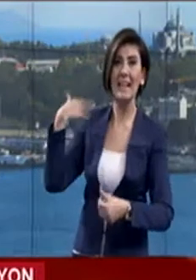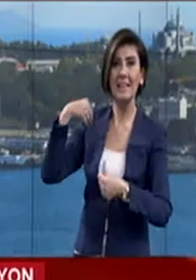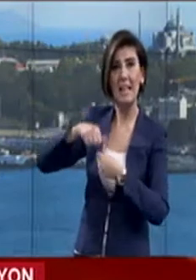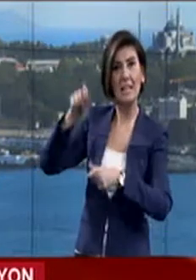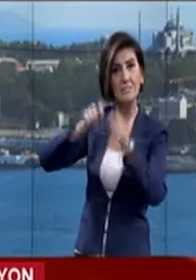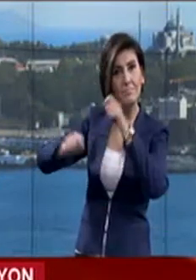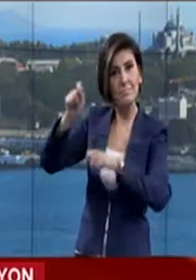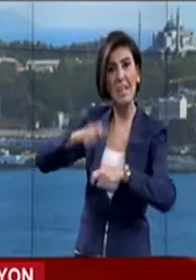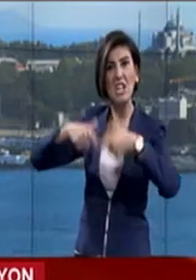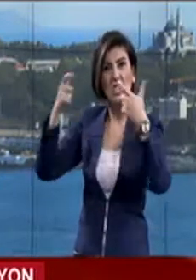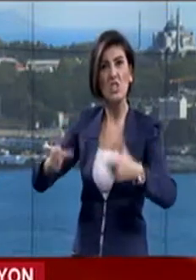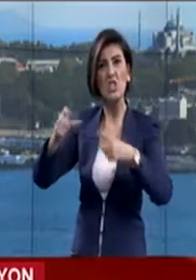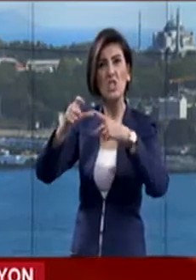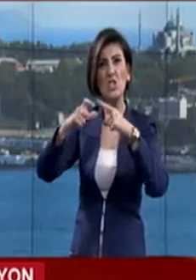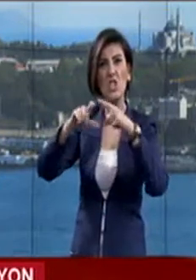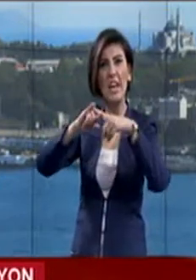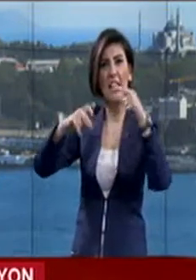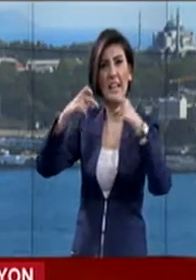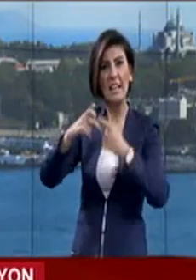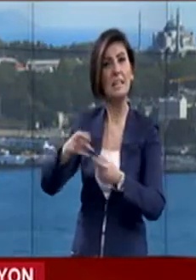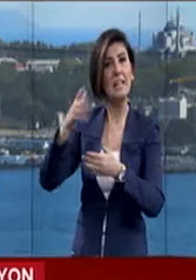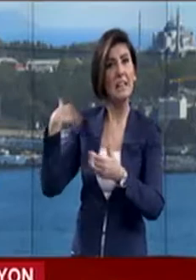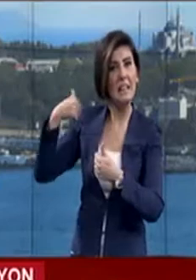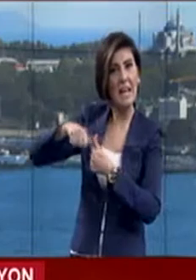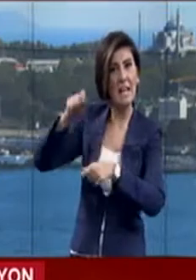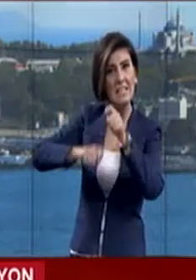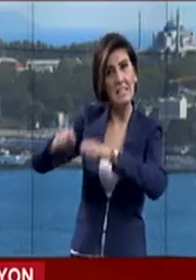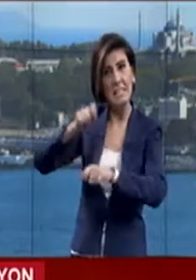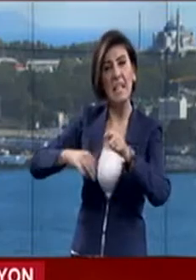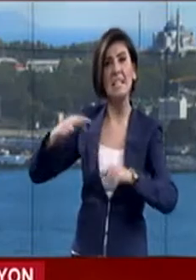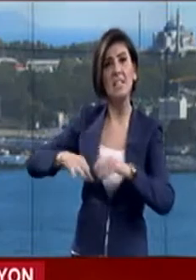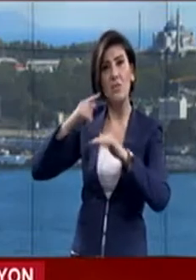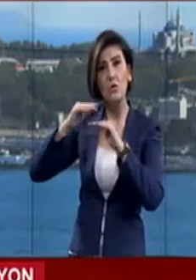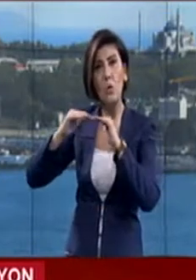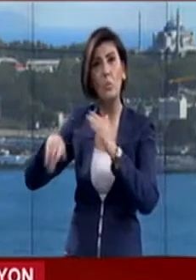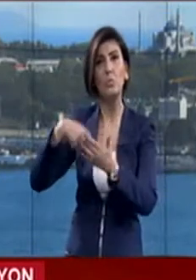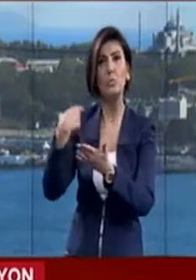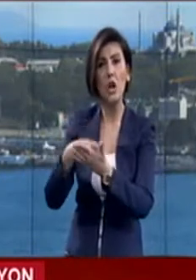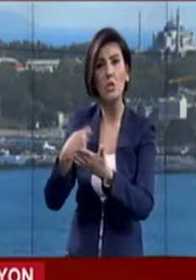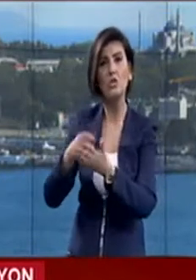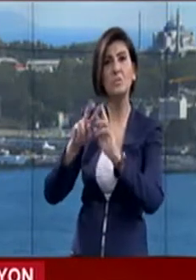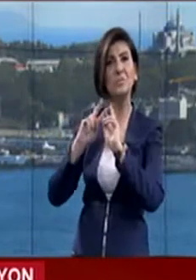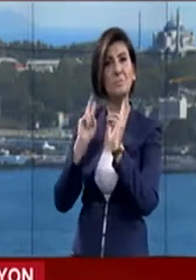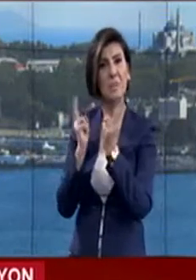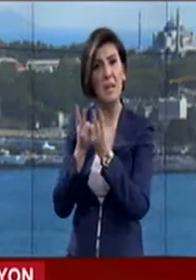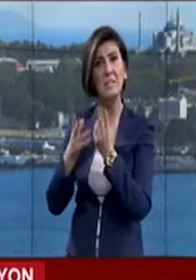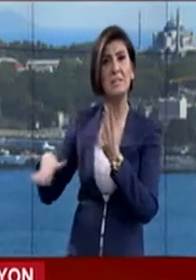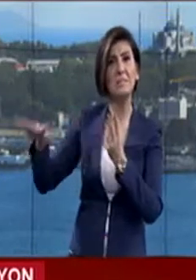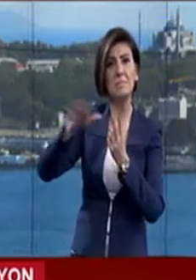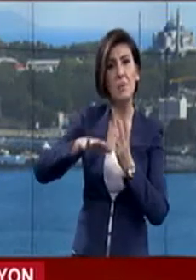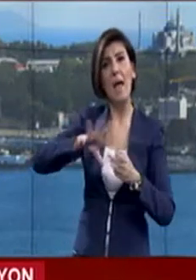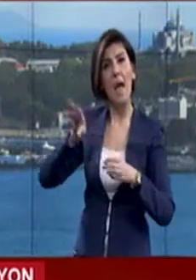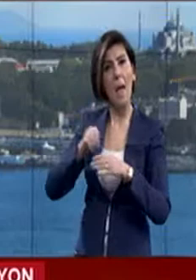edilmesi, şehirlerin telafi edilmesi, sivil toplumun, çarşının, esnafın, sanatkarın yeniden ciddi bir şekilde